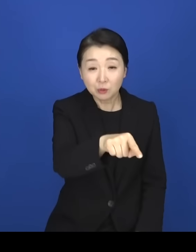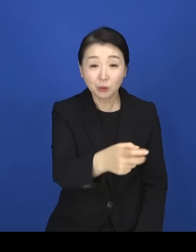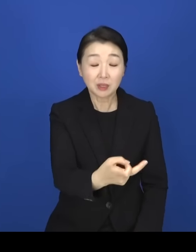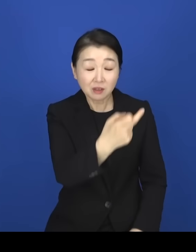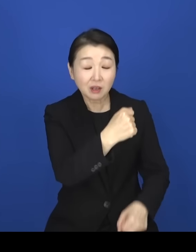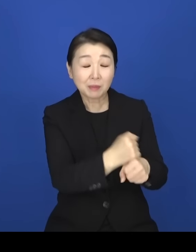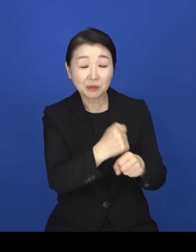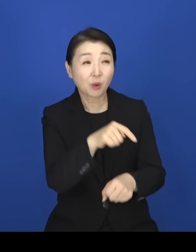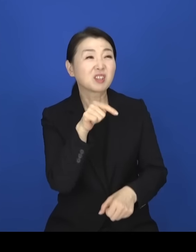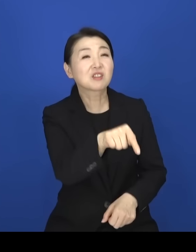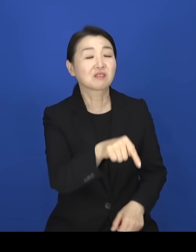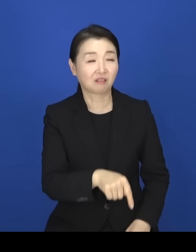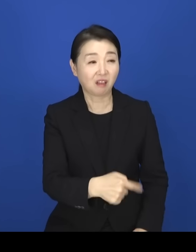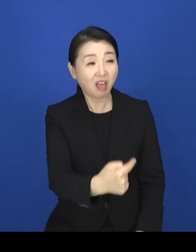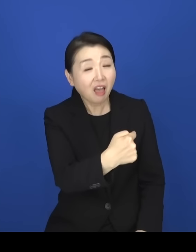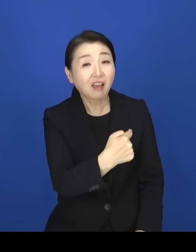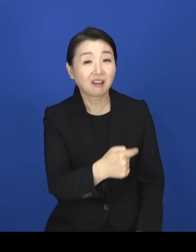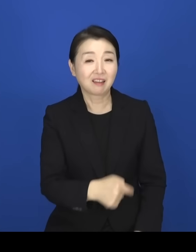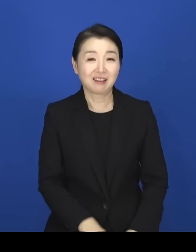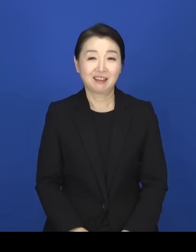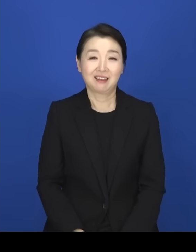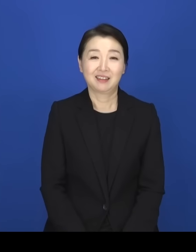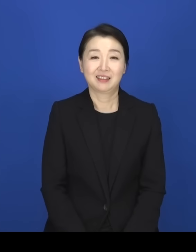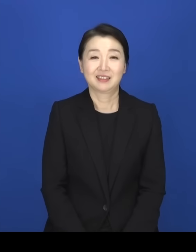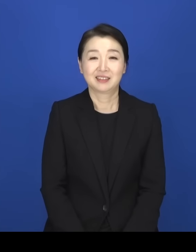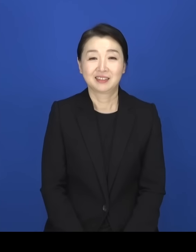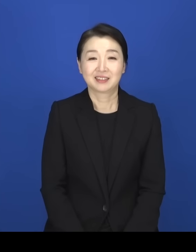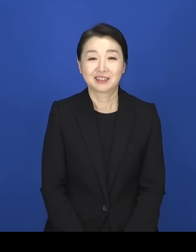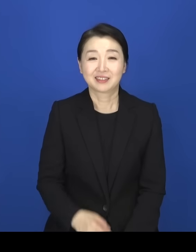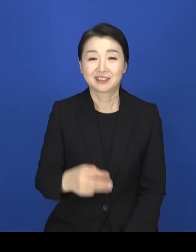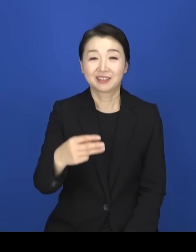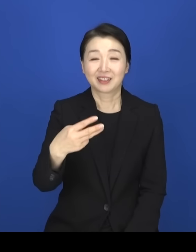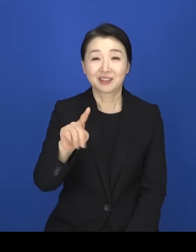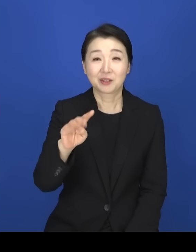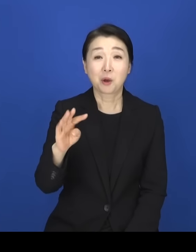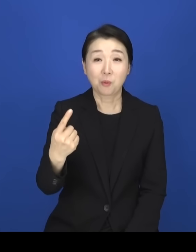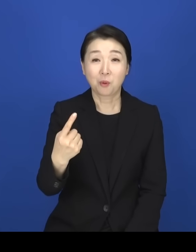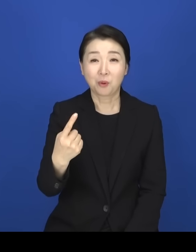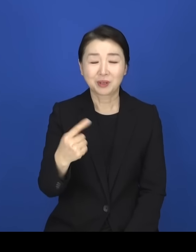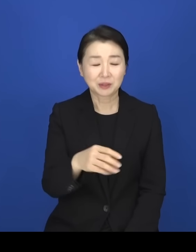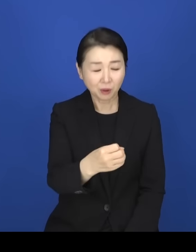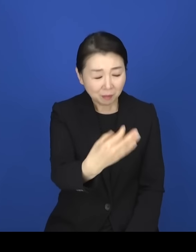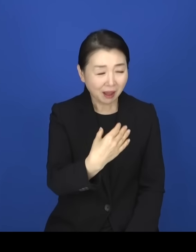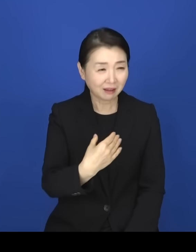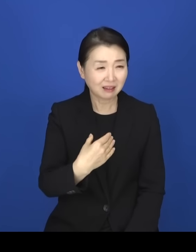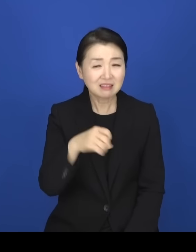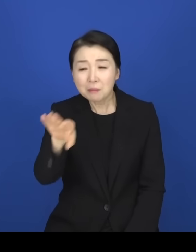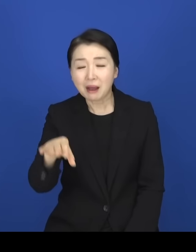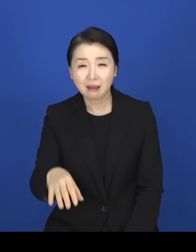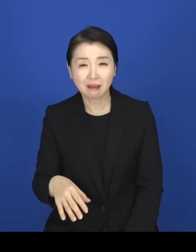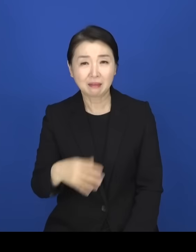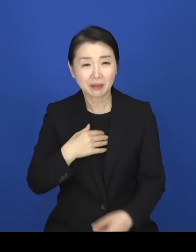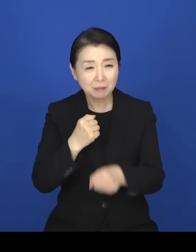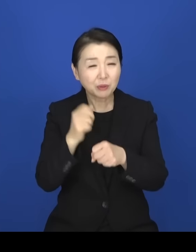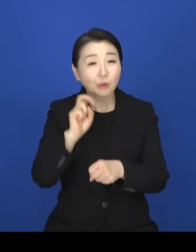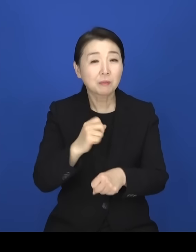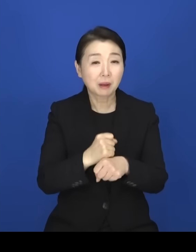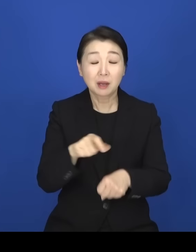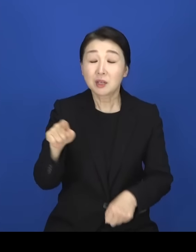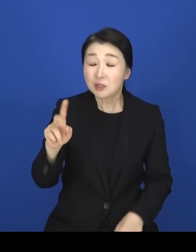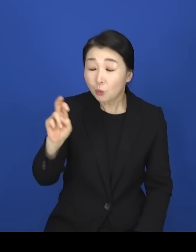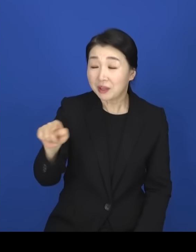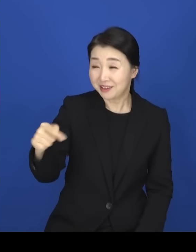거예요. 그거 이거 내가 시켰어. 작곡가니까 또 그때 터보 노래 나올 때 네가 얘기해. 내가 얘기 못하잖아. 내가 만들었던 네가 해. 그러면 제 후배들이 저 노래